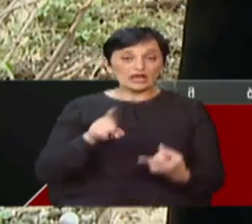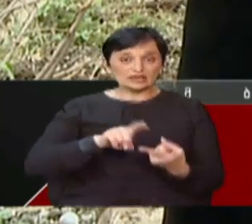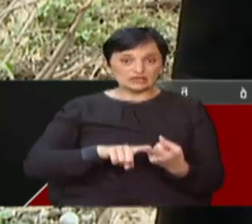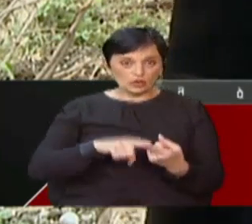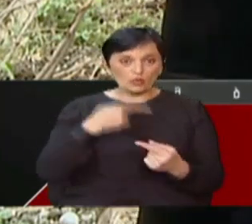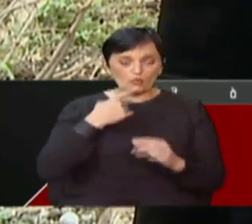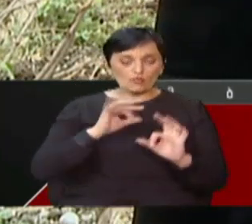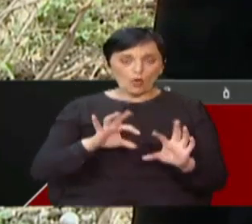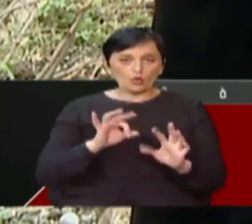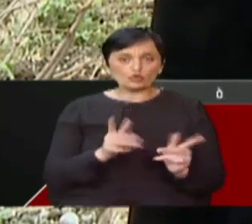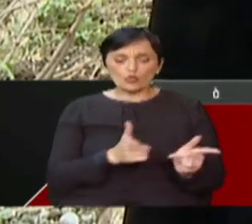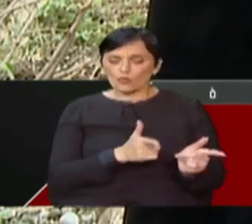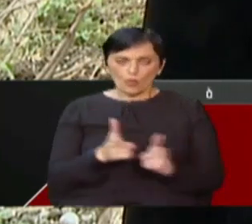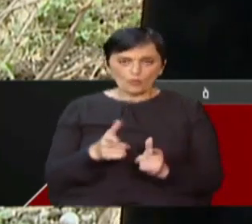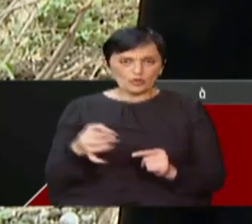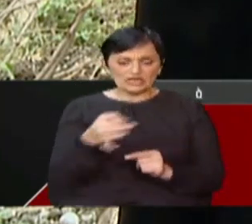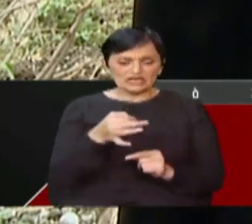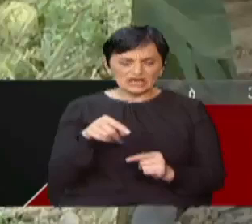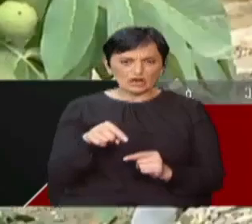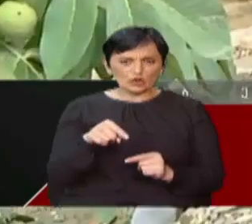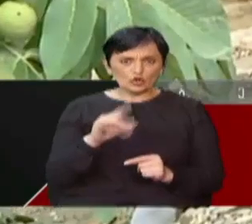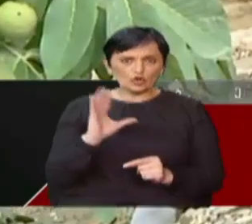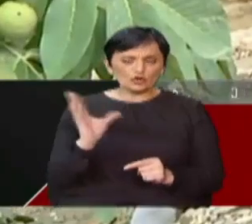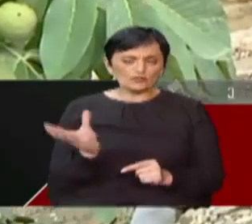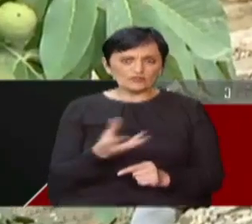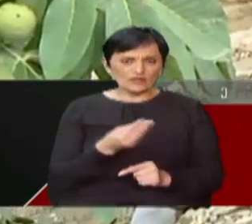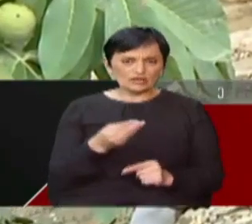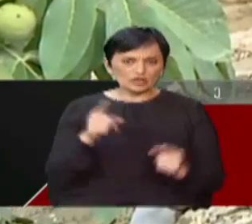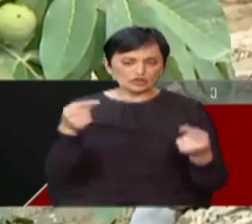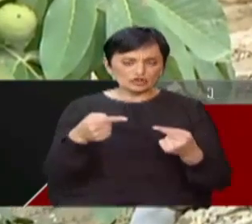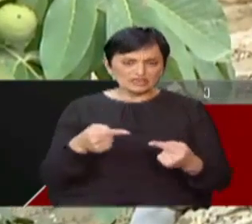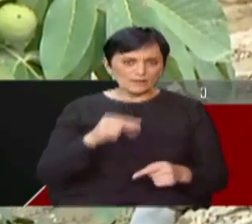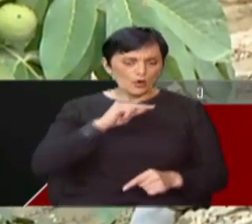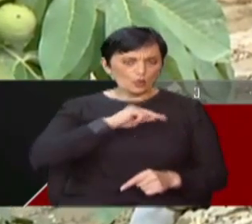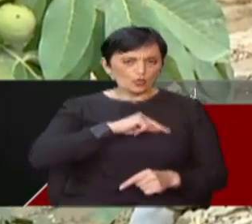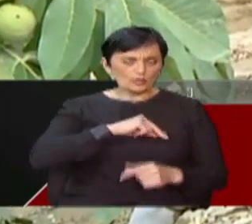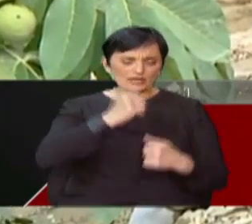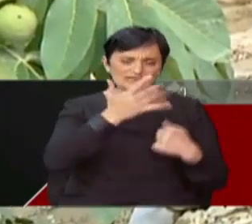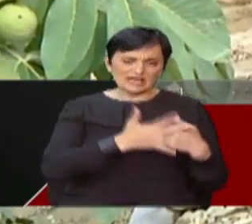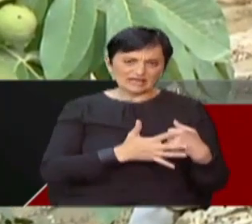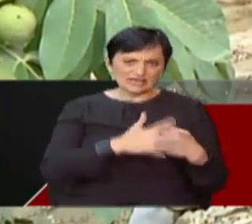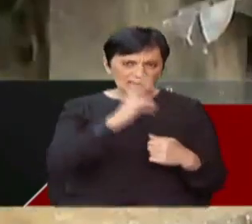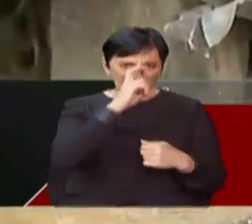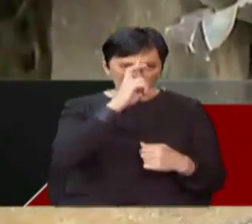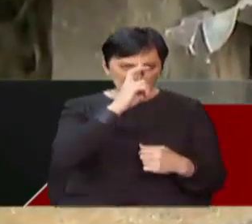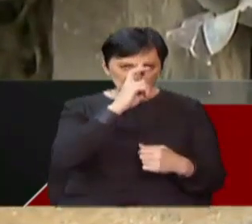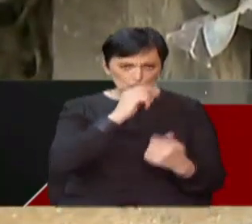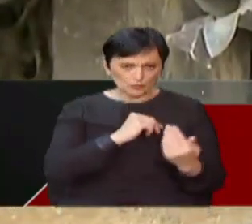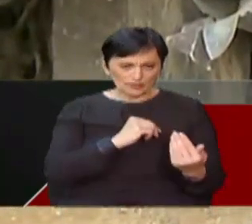უკვე მოგახსენეთ, მობილიზდით რეგიონში არსებული ყველა შესაბამისი უწყება, ცენტრალური